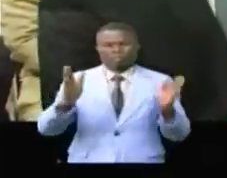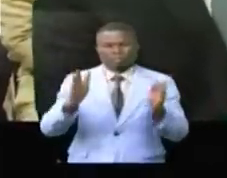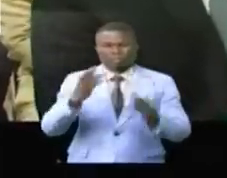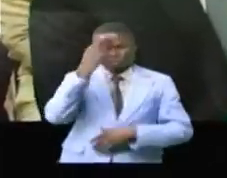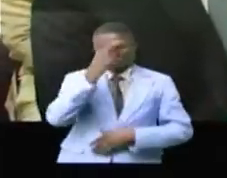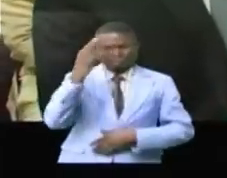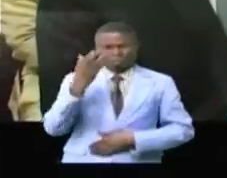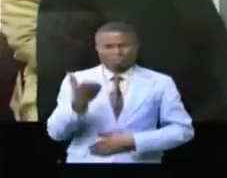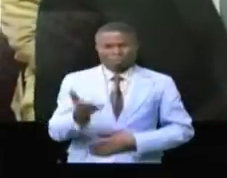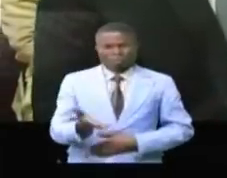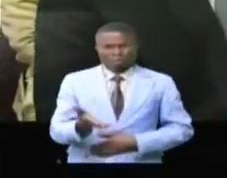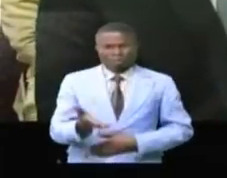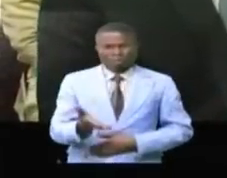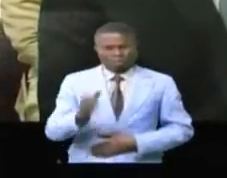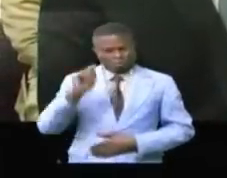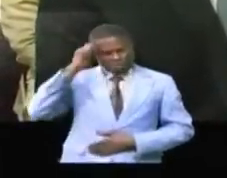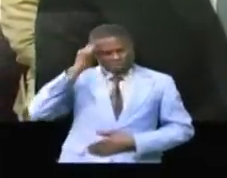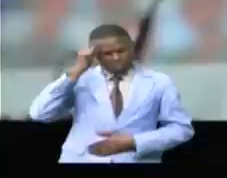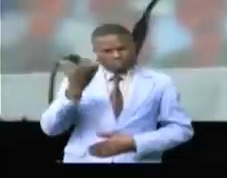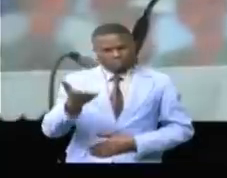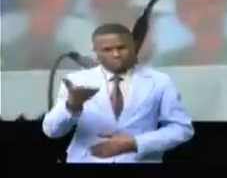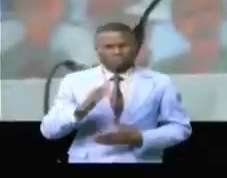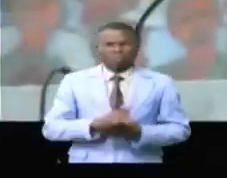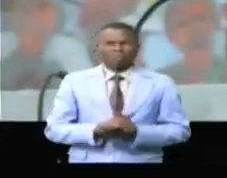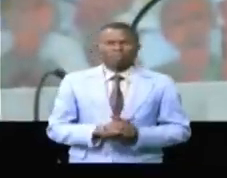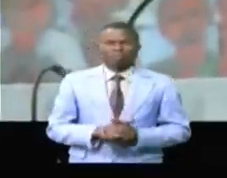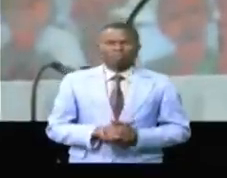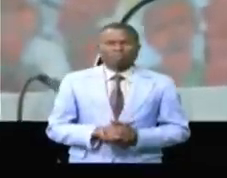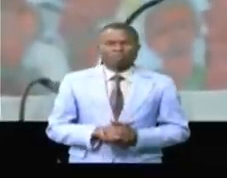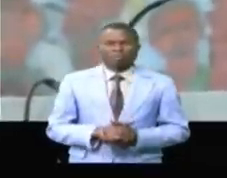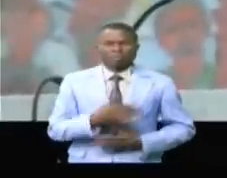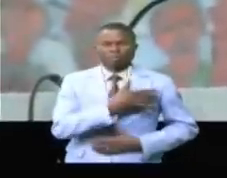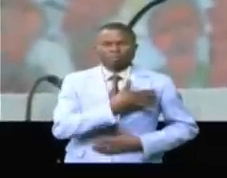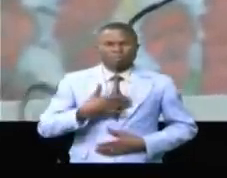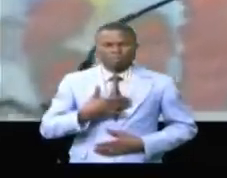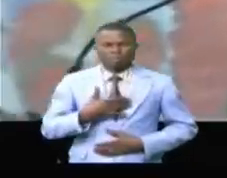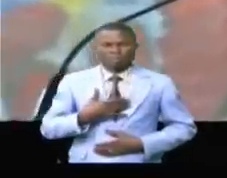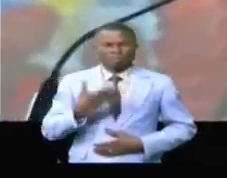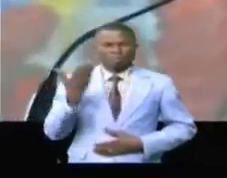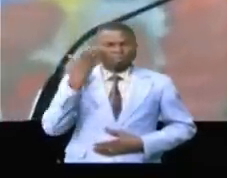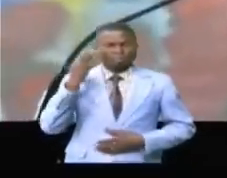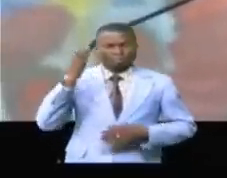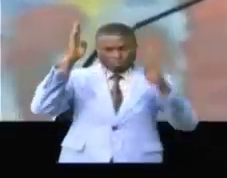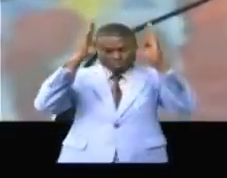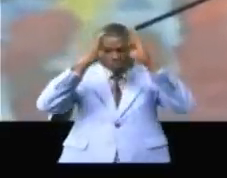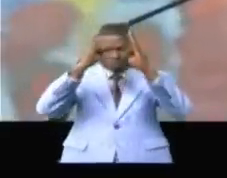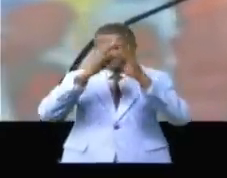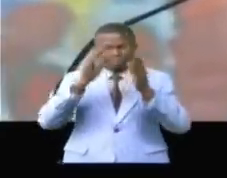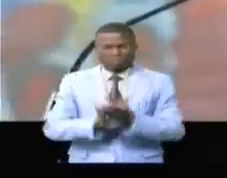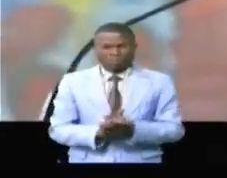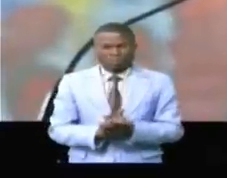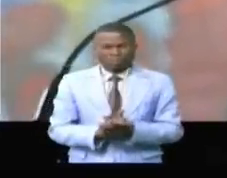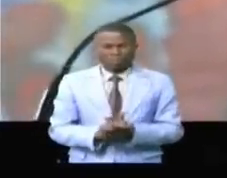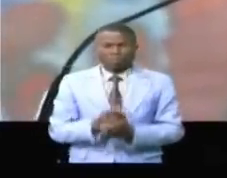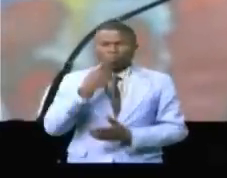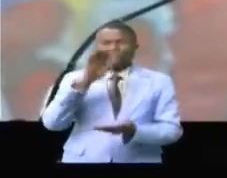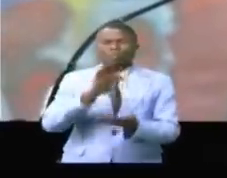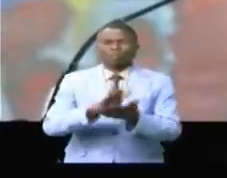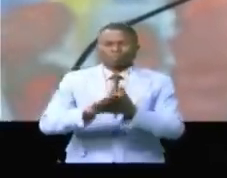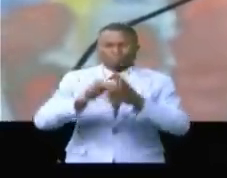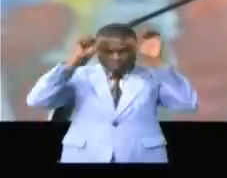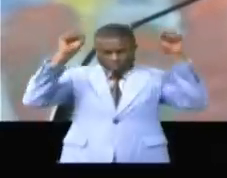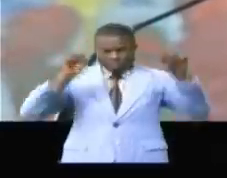célébration eucharistique commémorative. Au nom de la famille Mobutu, je voudrais tout d'abord remercier le chef de